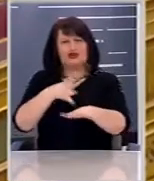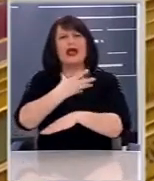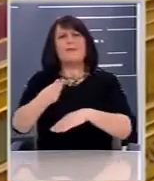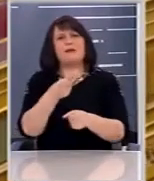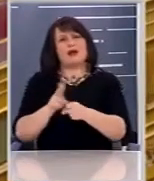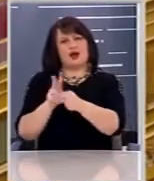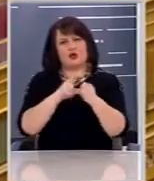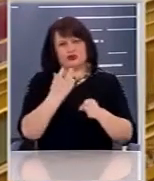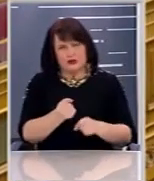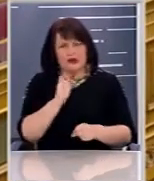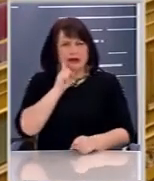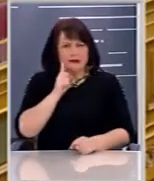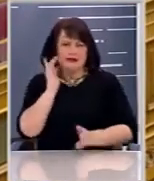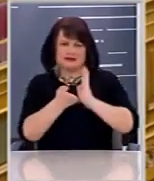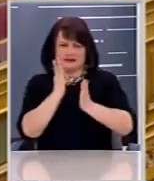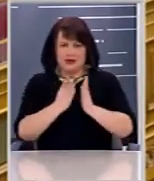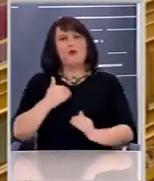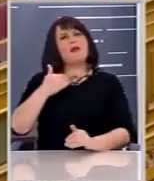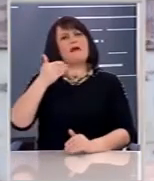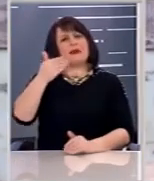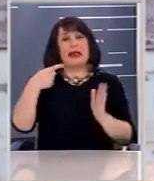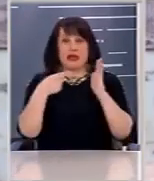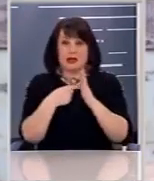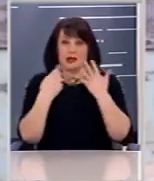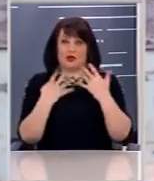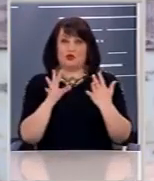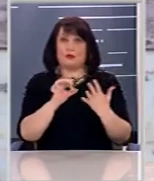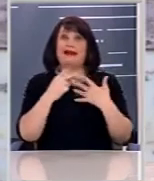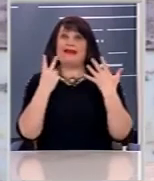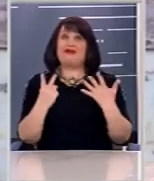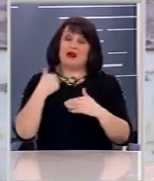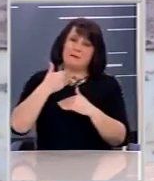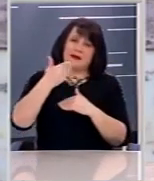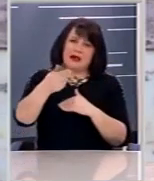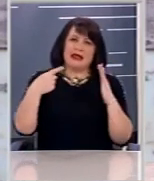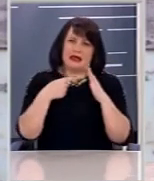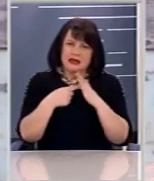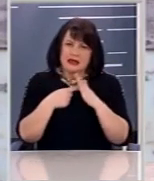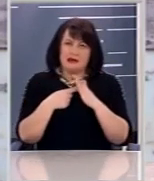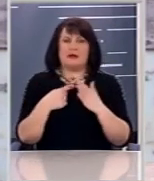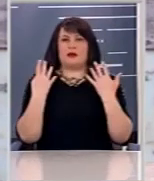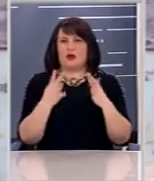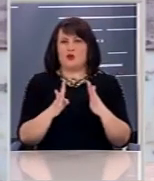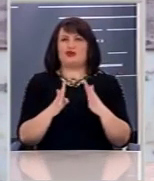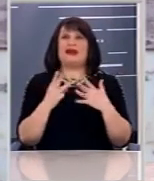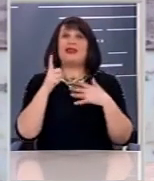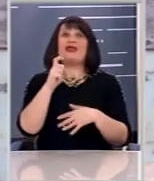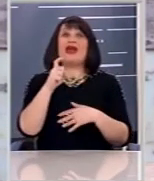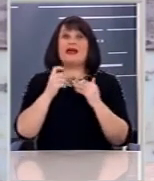αίμα. Πολύ βέβαια αργότερα, από το 1857, μετά το